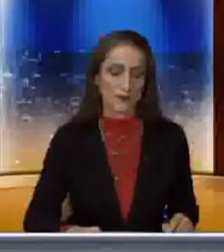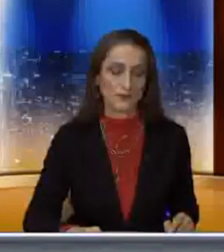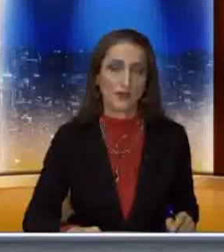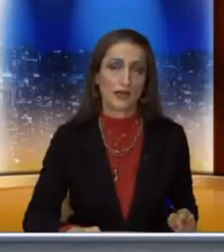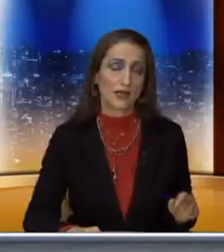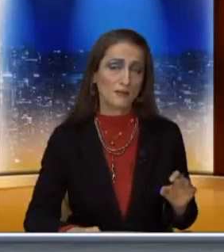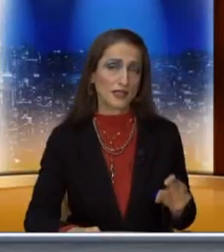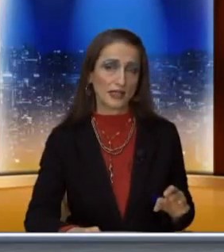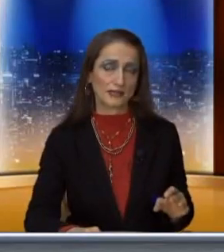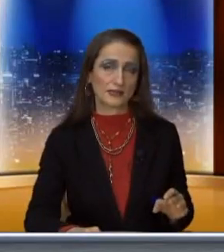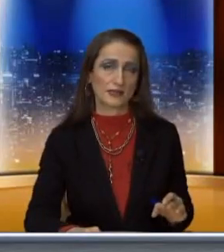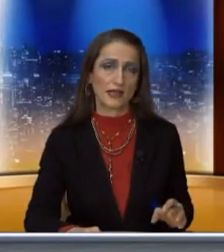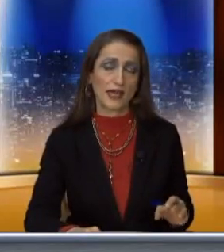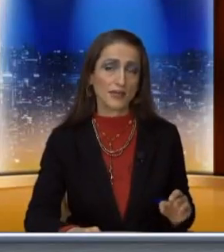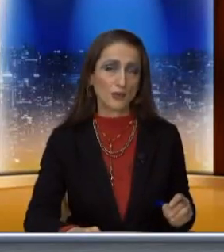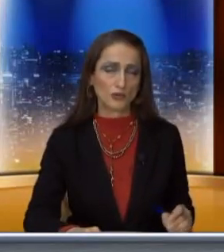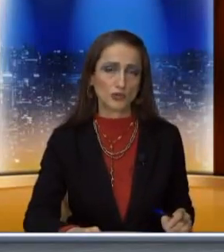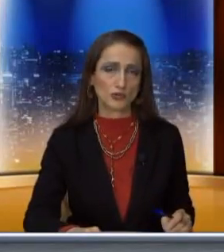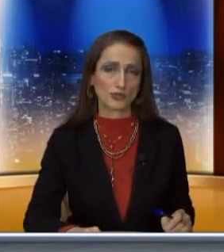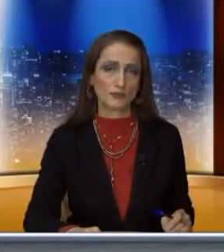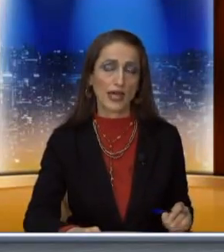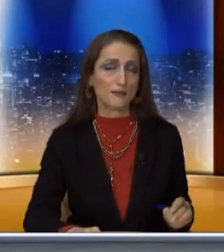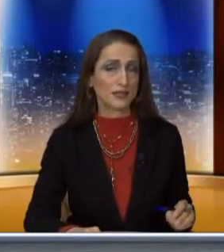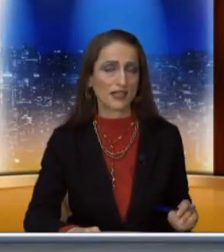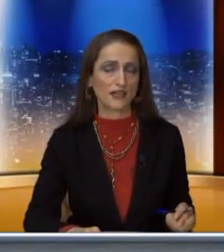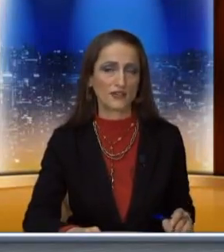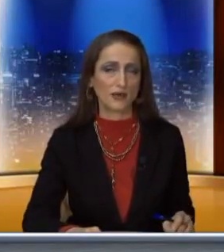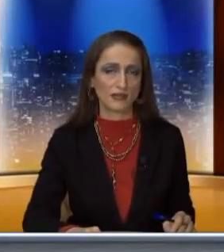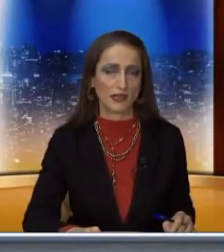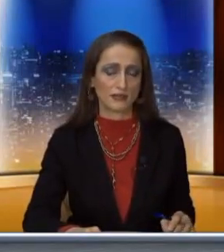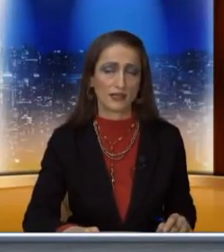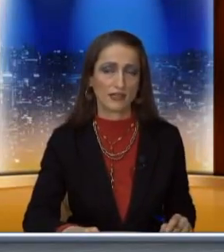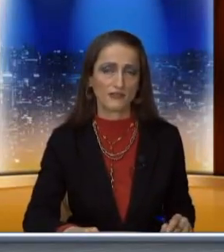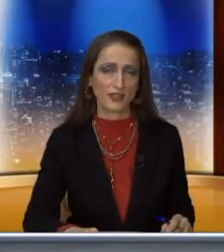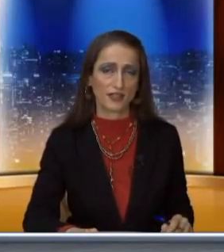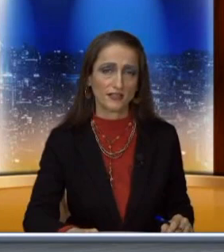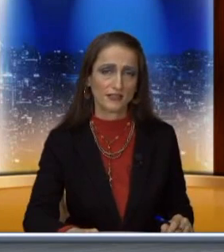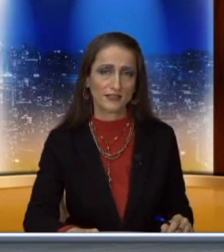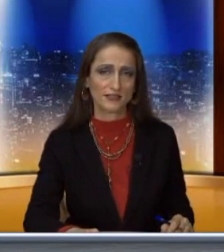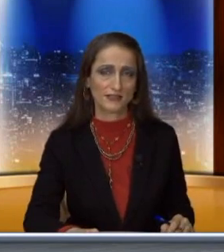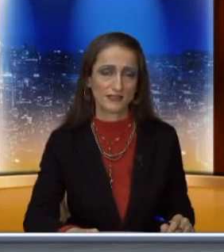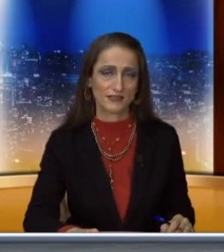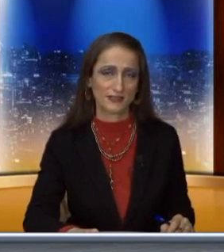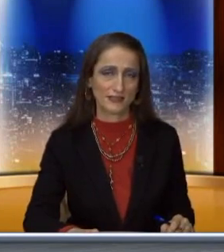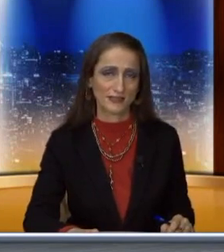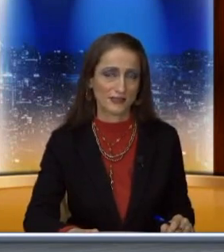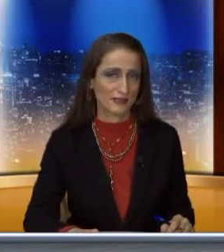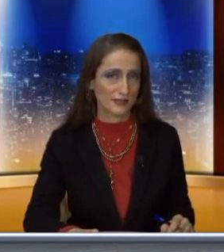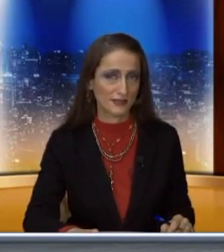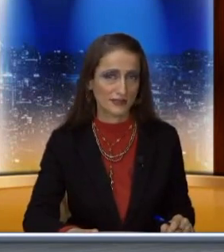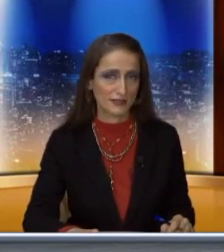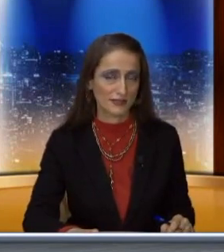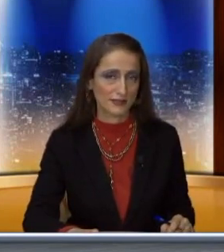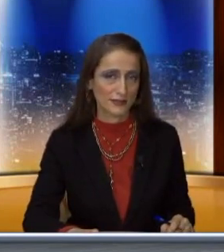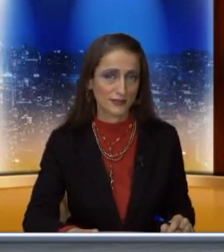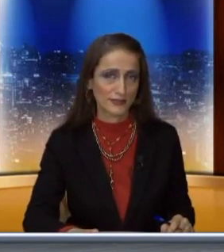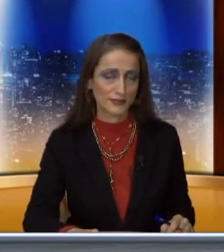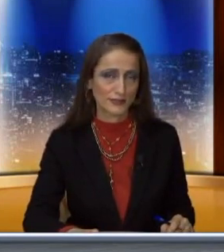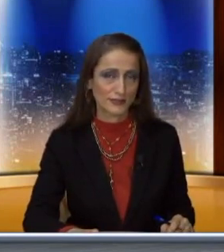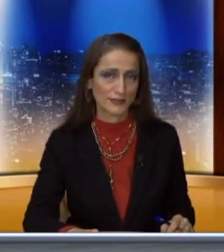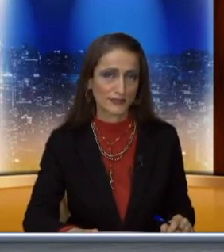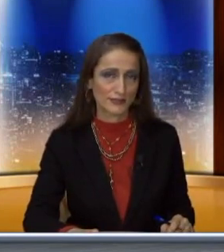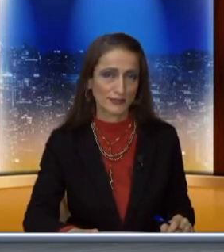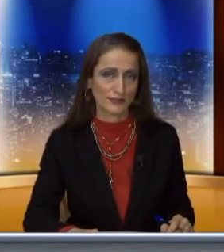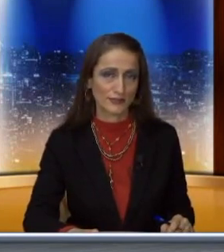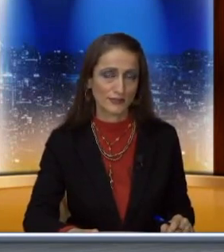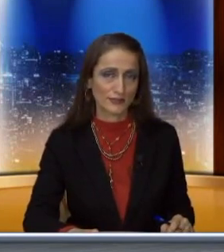استاذ هشام، المركز أين موجود؟ بأي منطقة في بغداد؟ اتفضل. في المركز